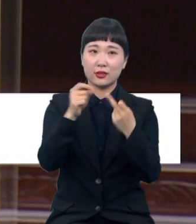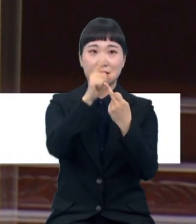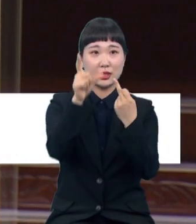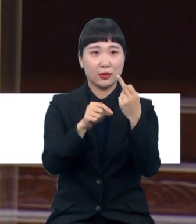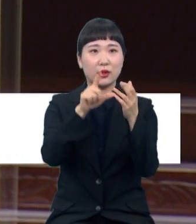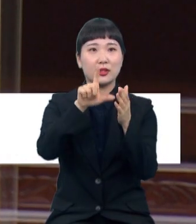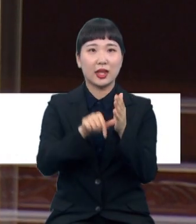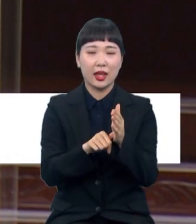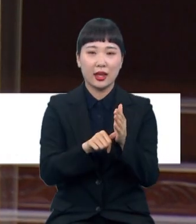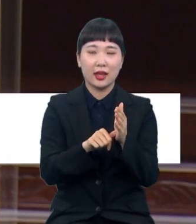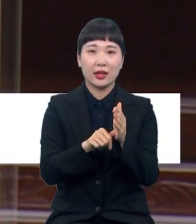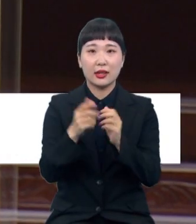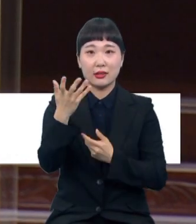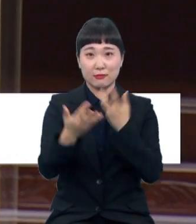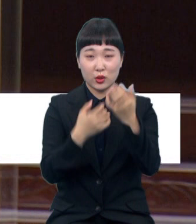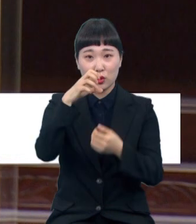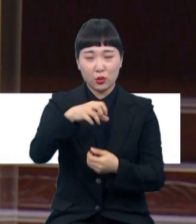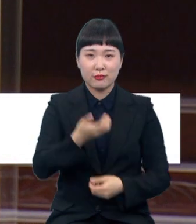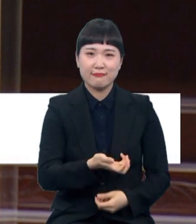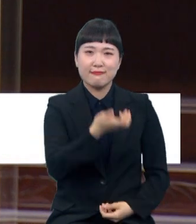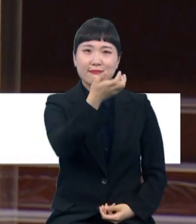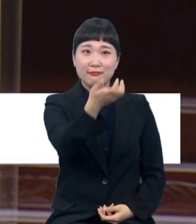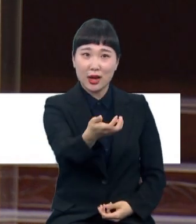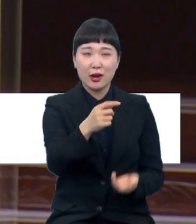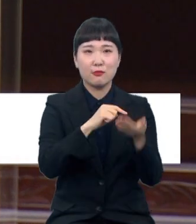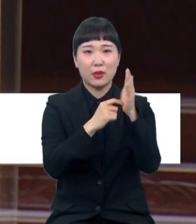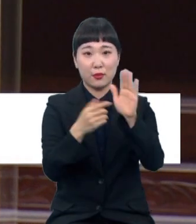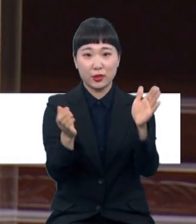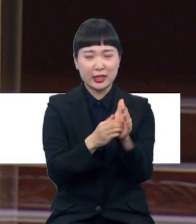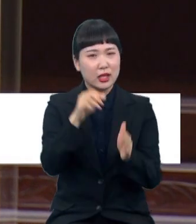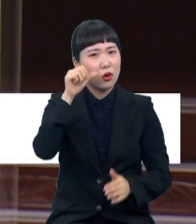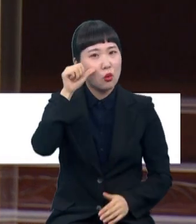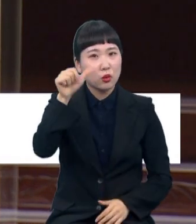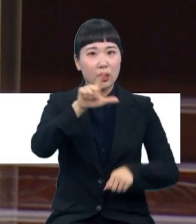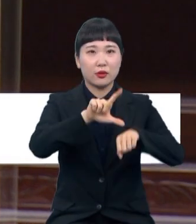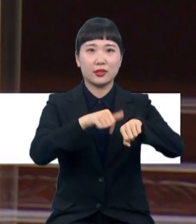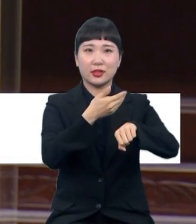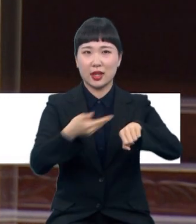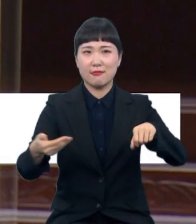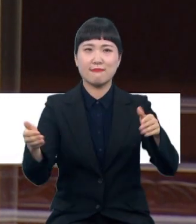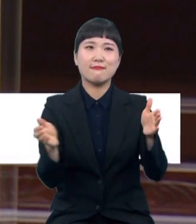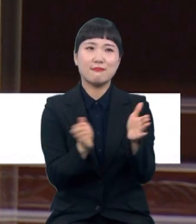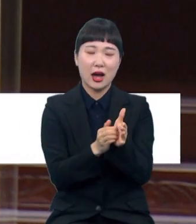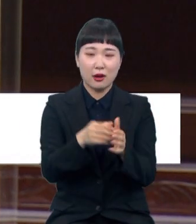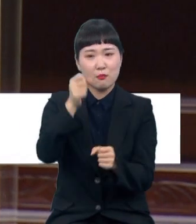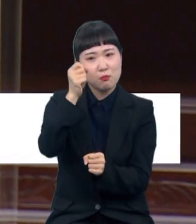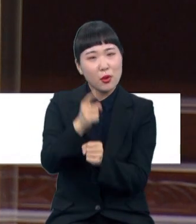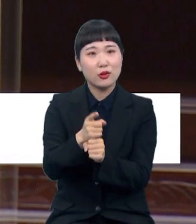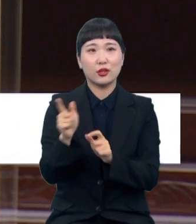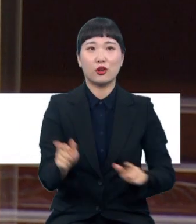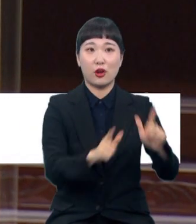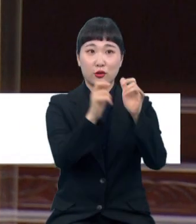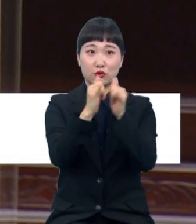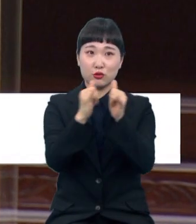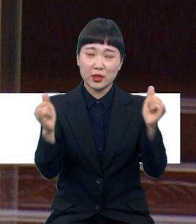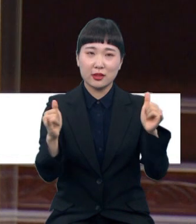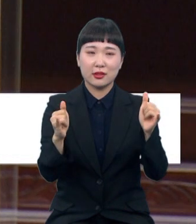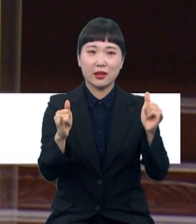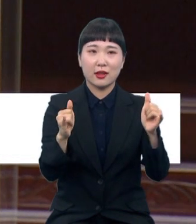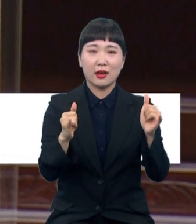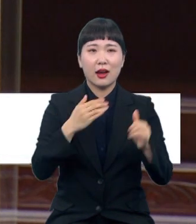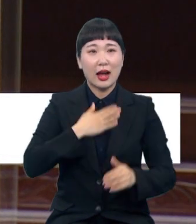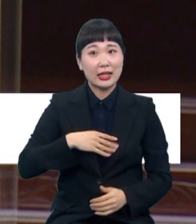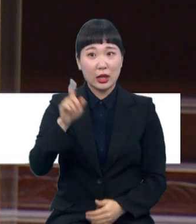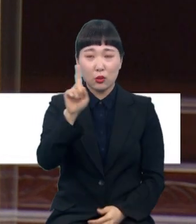이전 발표가 난 지 벌써 5개월 시간이 흘렀고 이미 주민들 사이에는